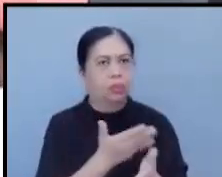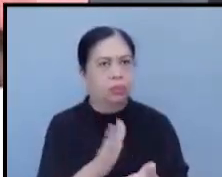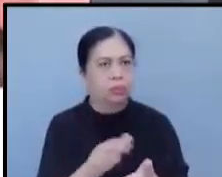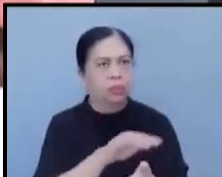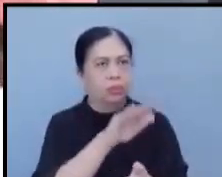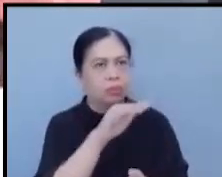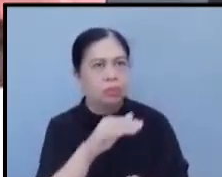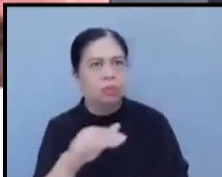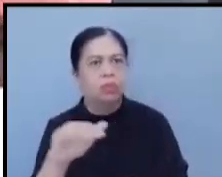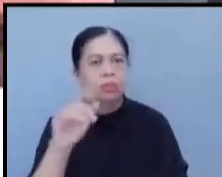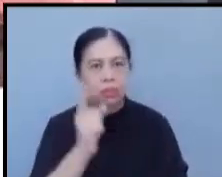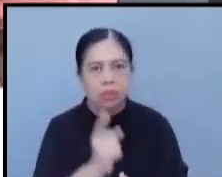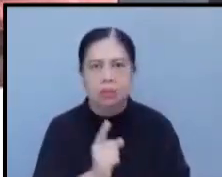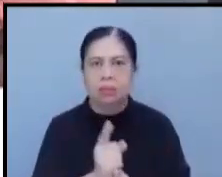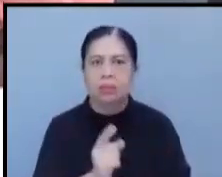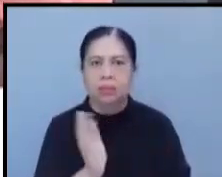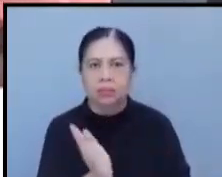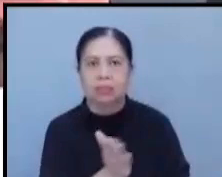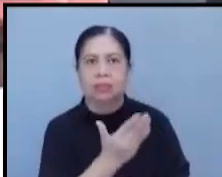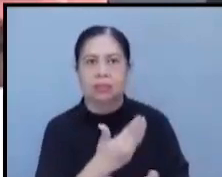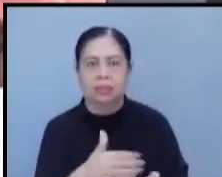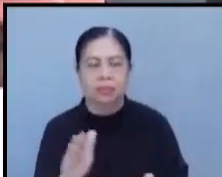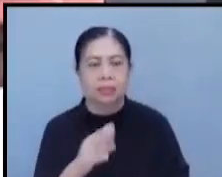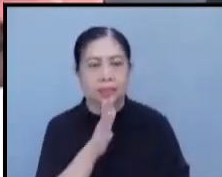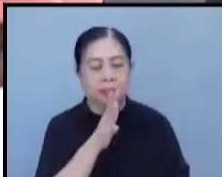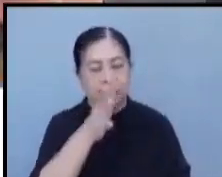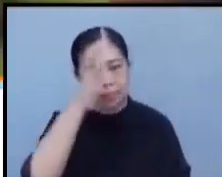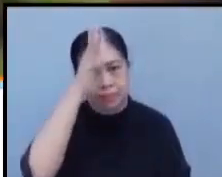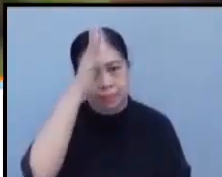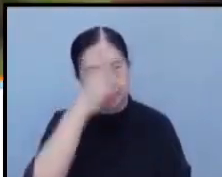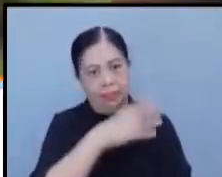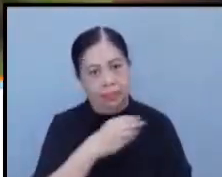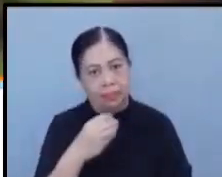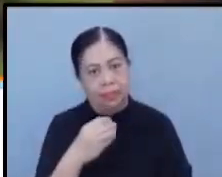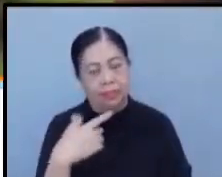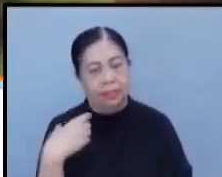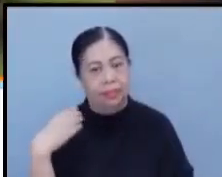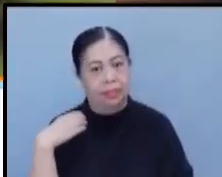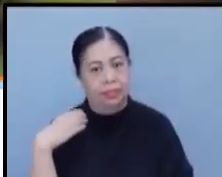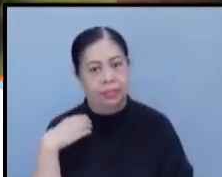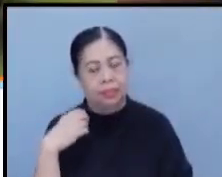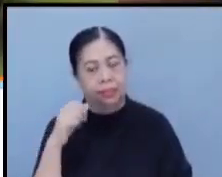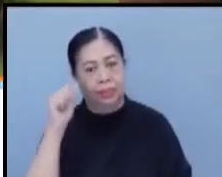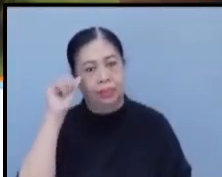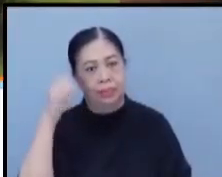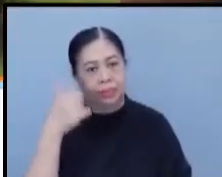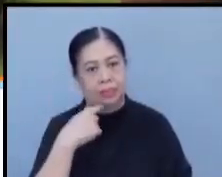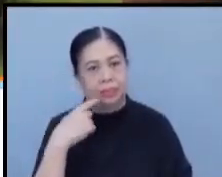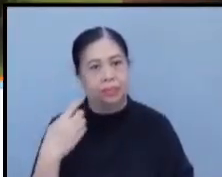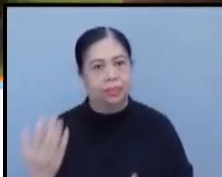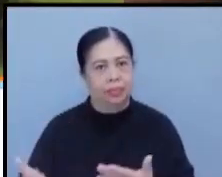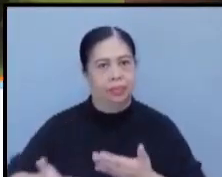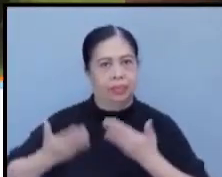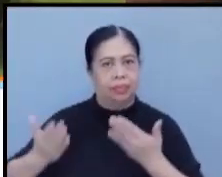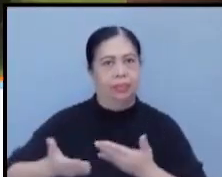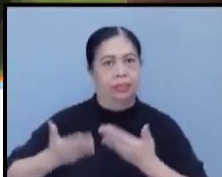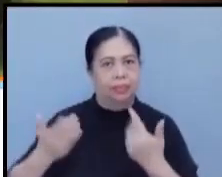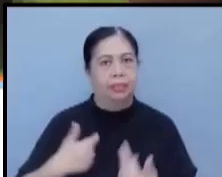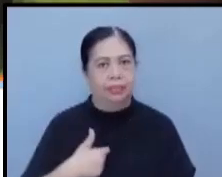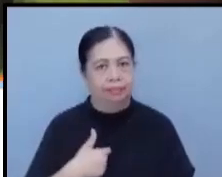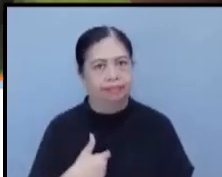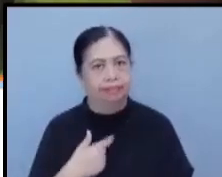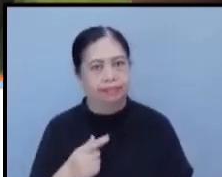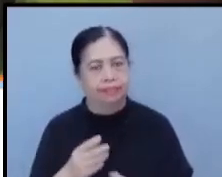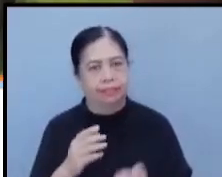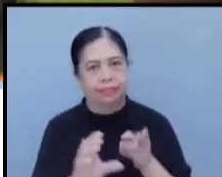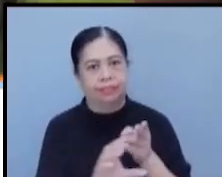agad sa bata. And sila, mommy, daddy, and Coach AJ po yung nag-encourage sa akin para sumali sa